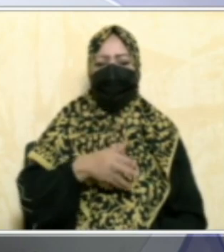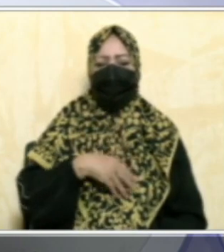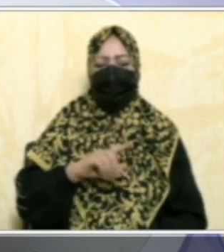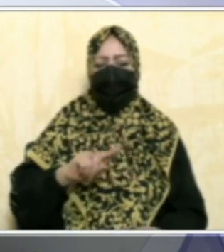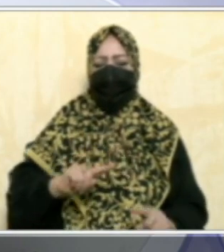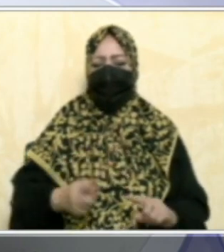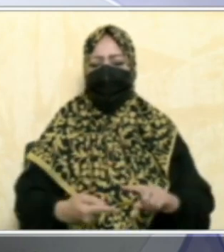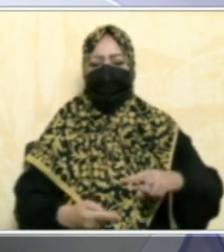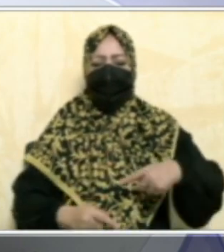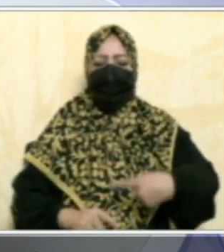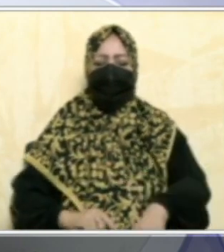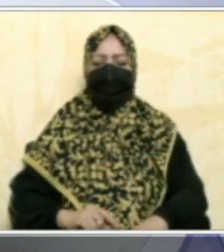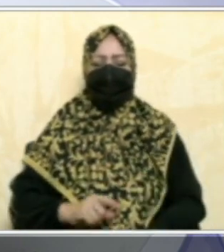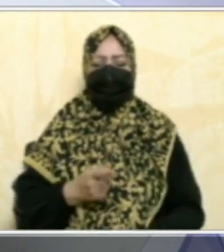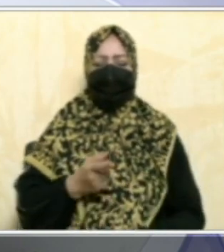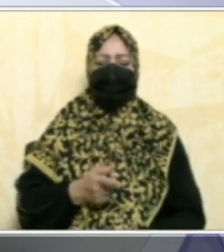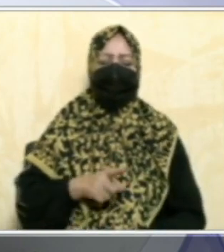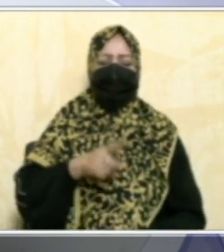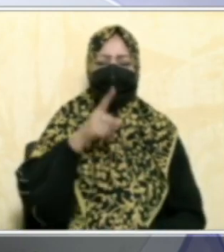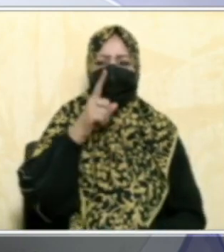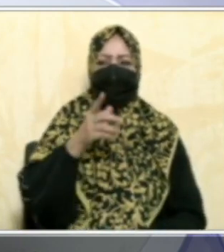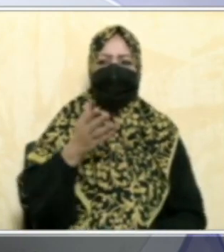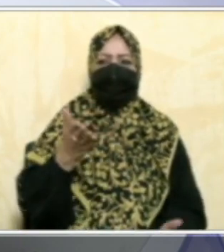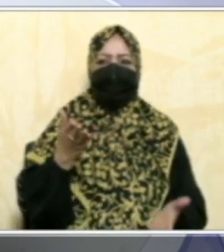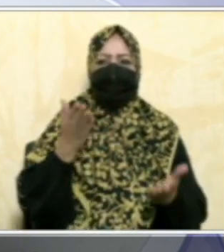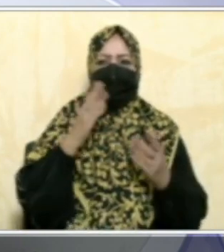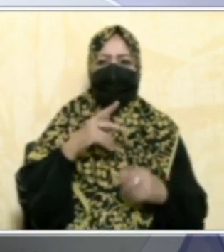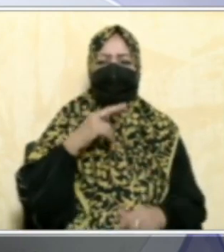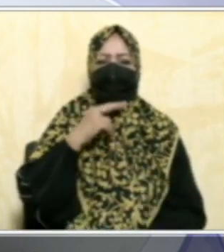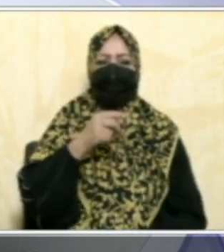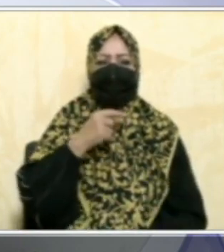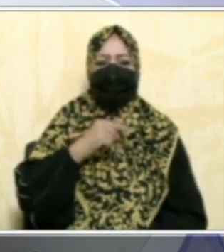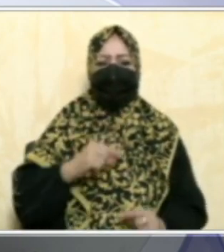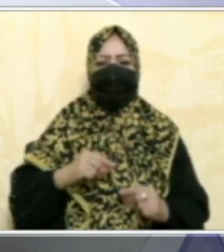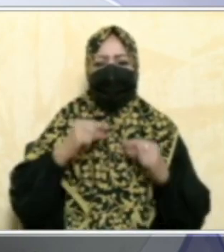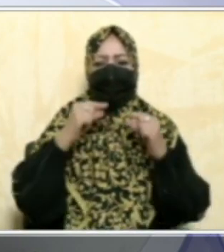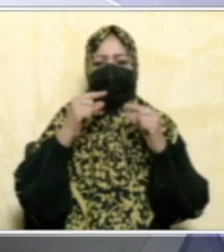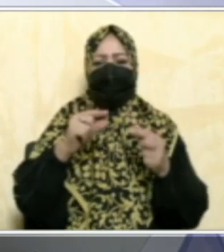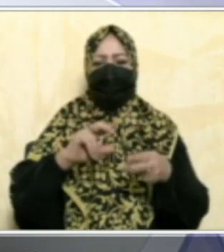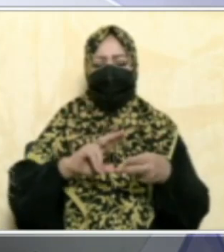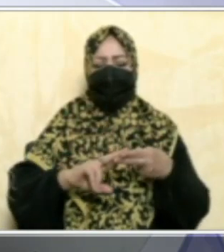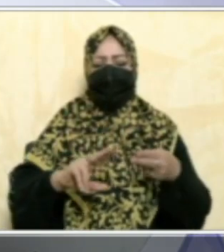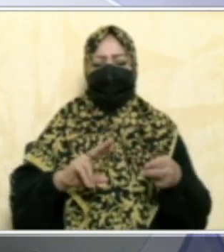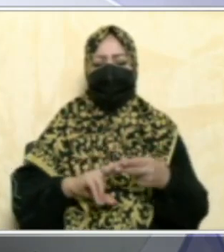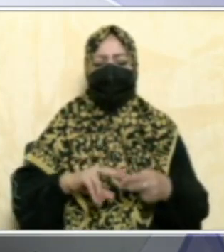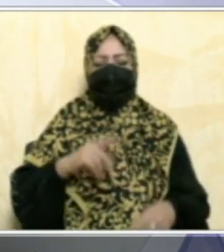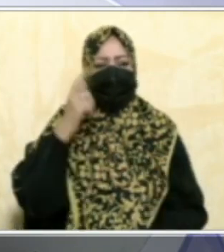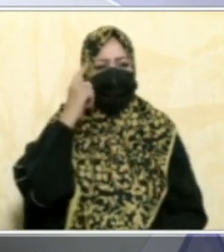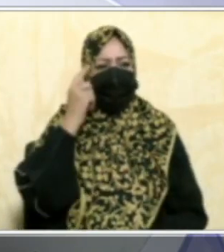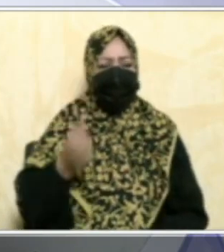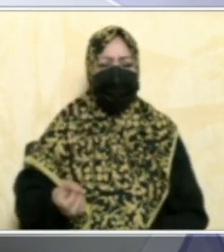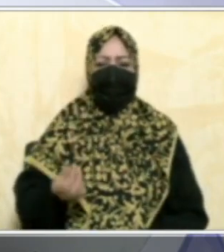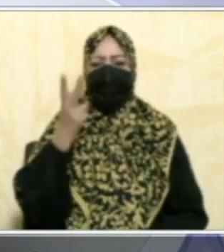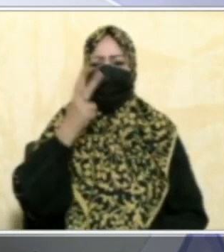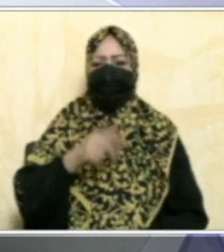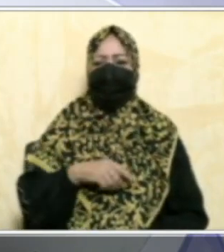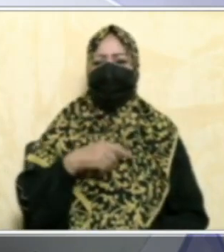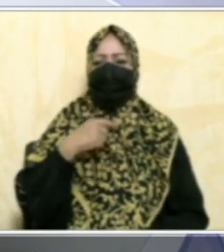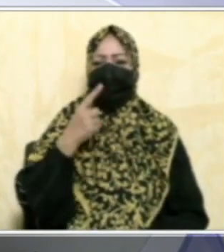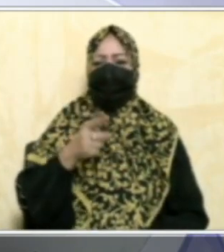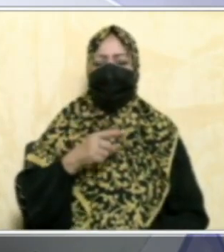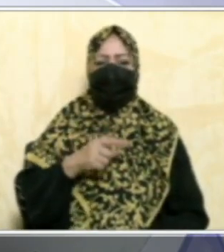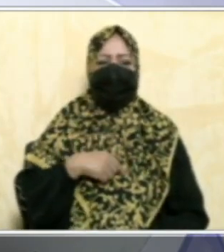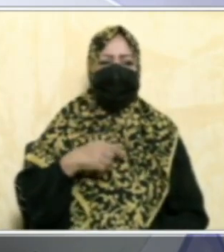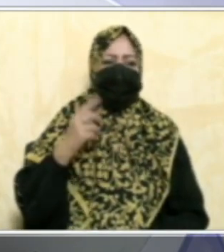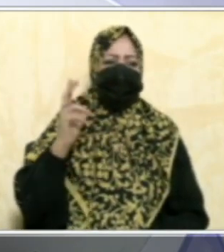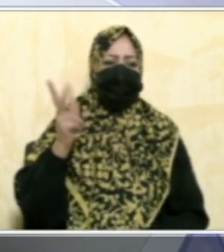من يتحدث عن صلح معهم فهو واهم، ومن يتحدث عن تطبيع معهم فهو خائن